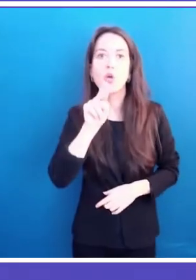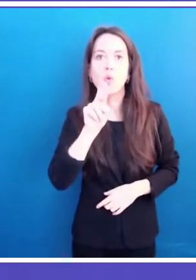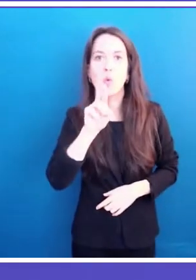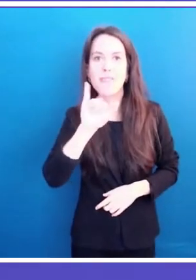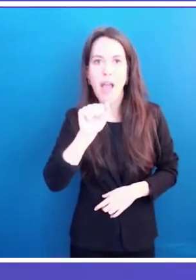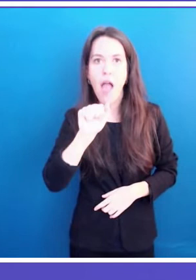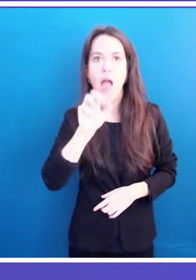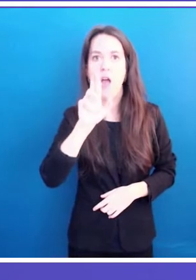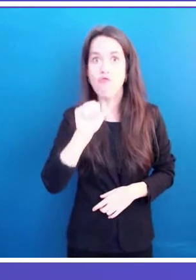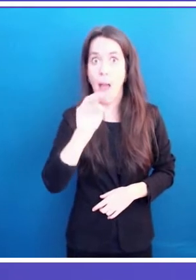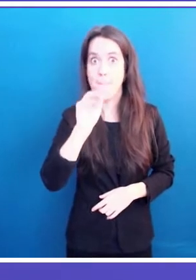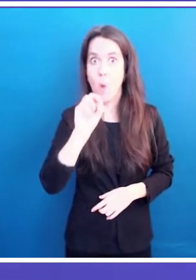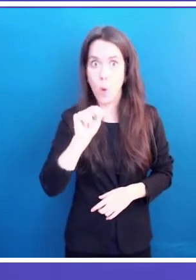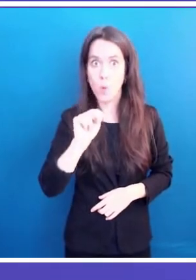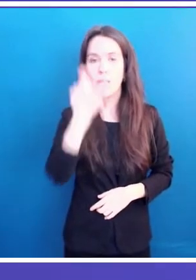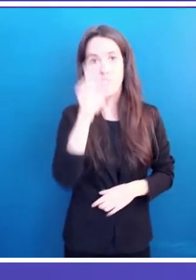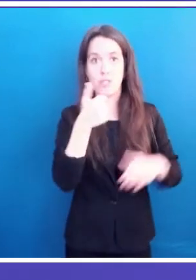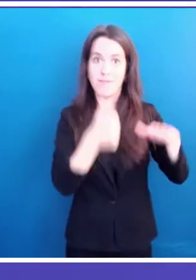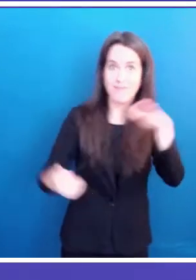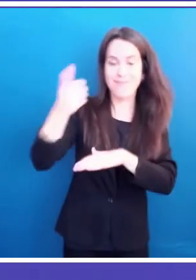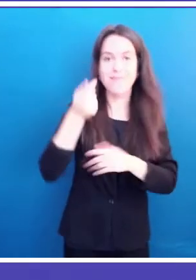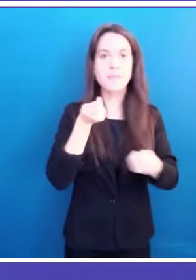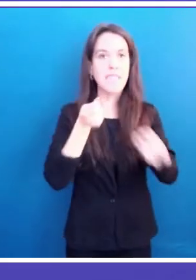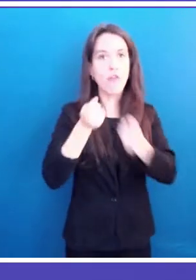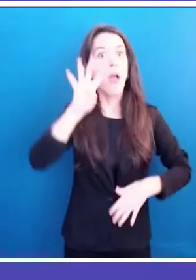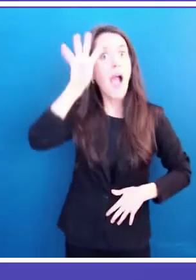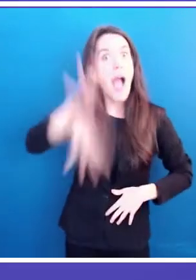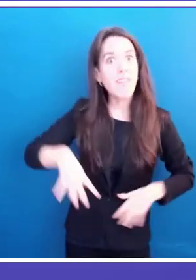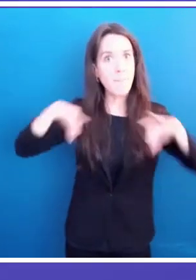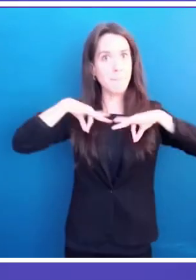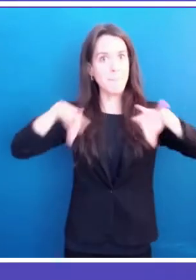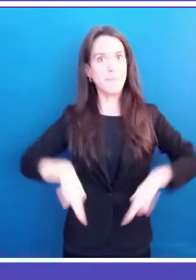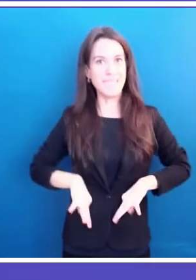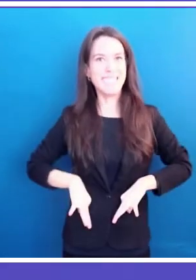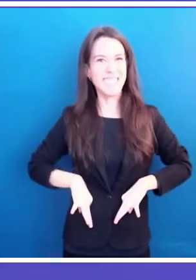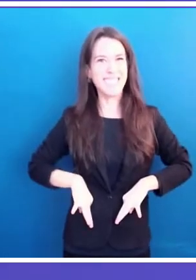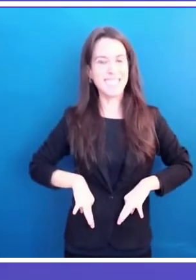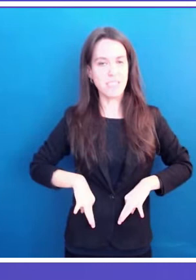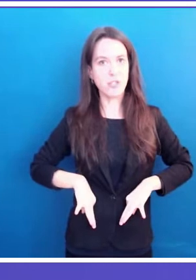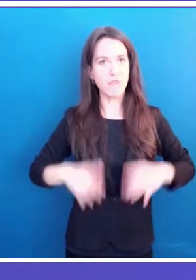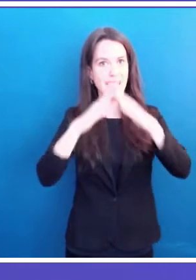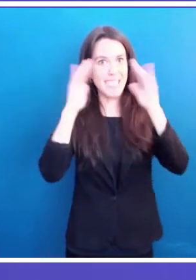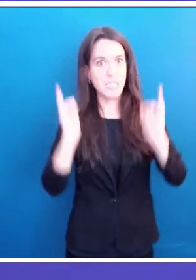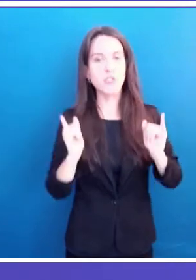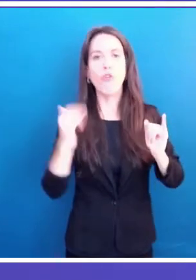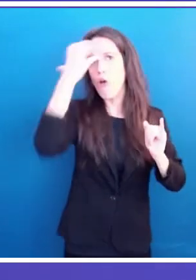نوريا رامون، هي المديرة التنفيذية لمعهد المرأة